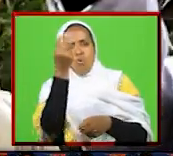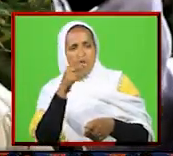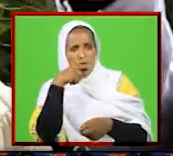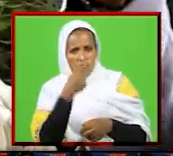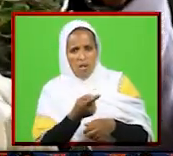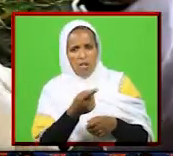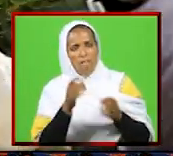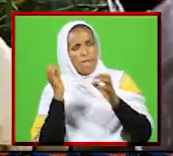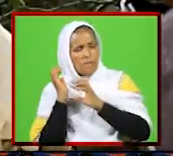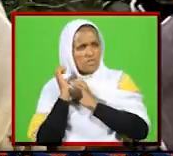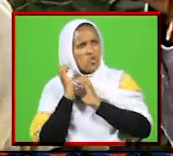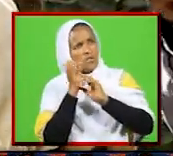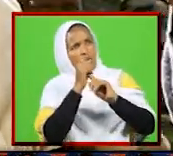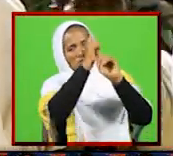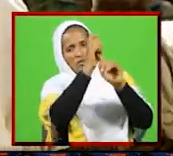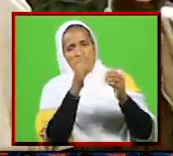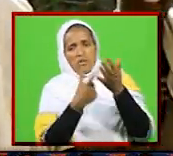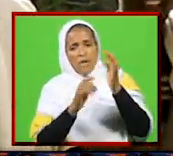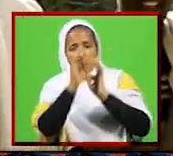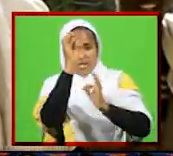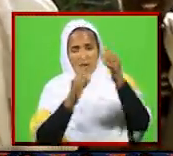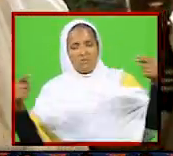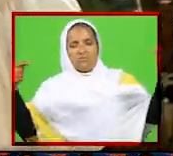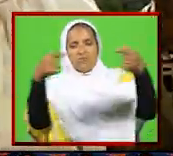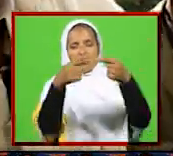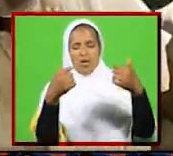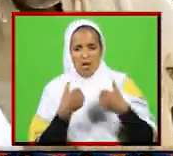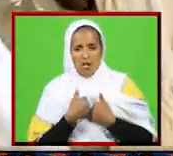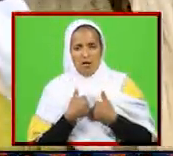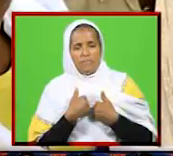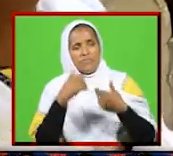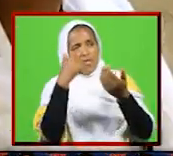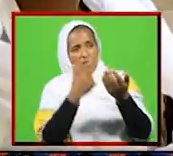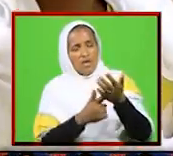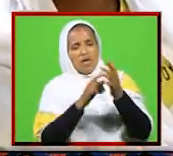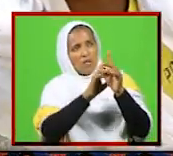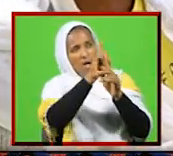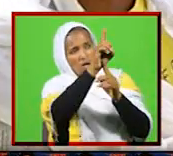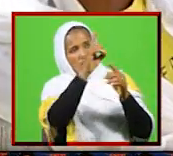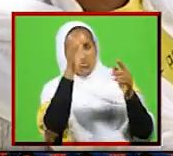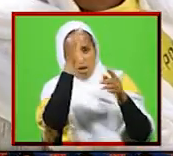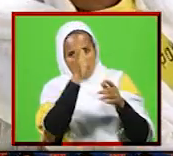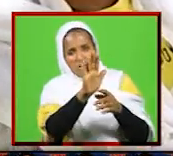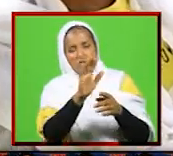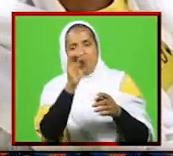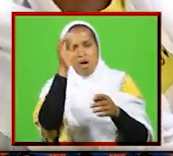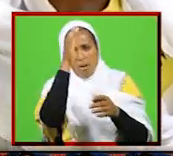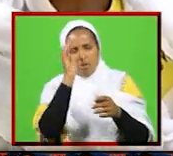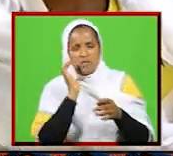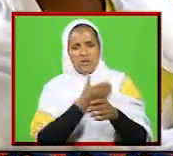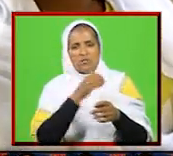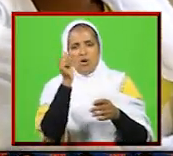አሁን በመጫኛ ይወጣል። እና በታሪክም ይገናኛሉ። ይህን ያቀኑት አባት የአባ አቡነ